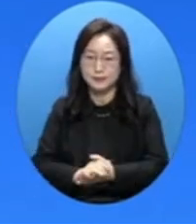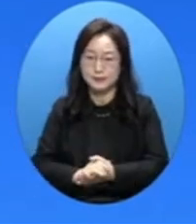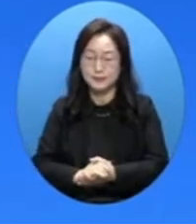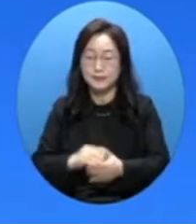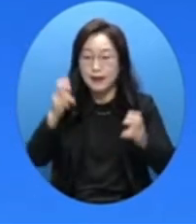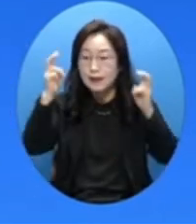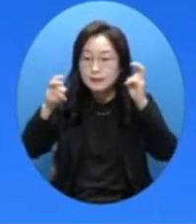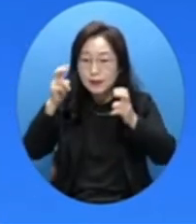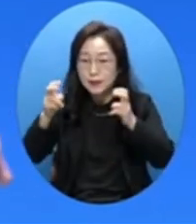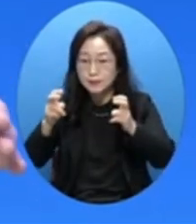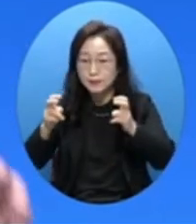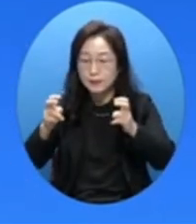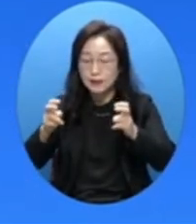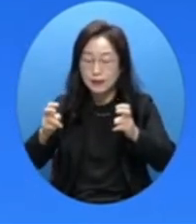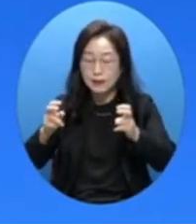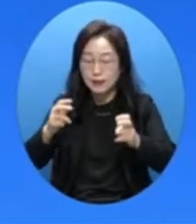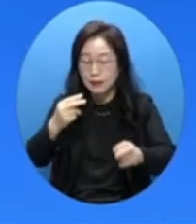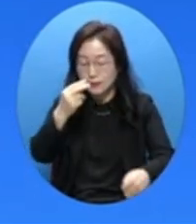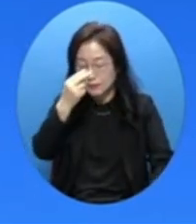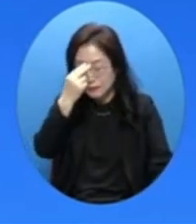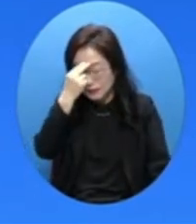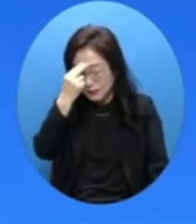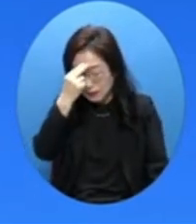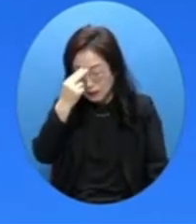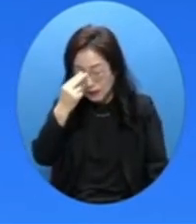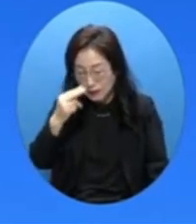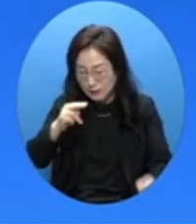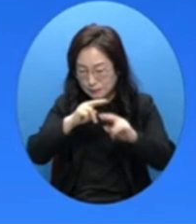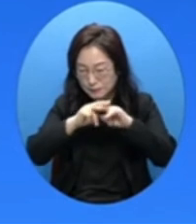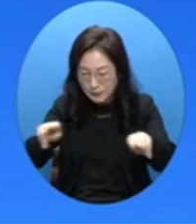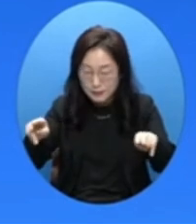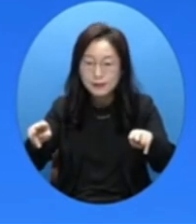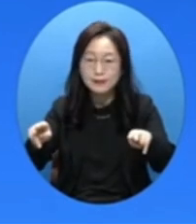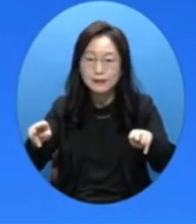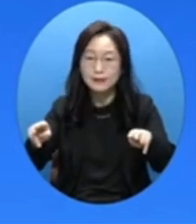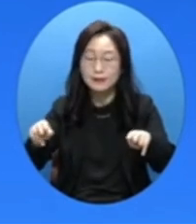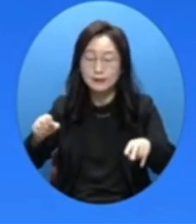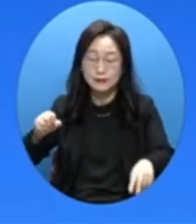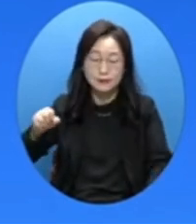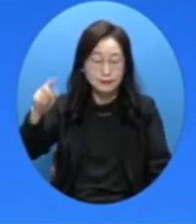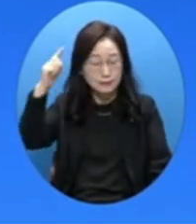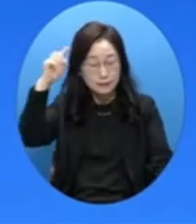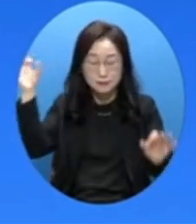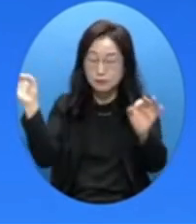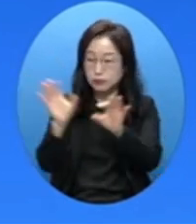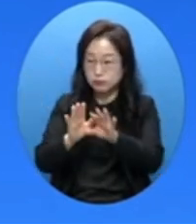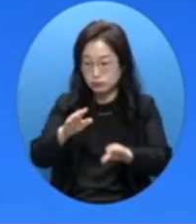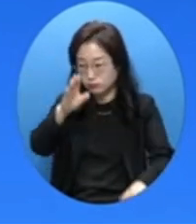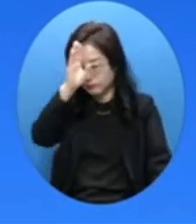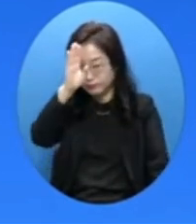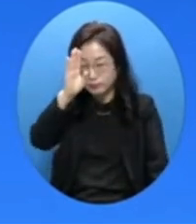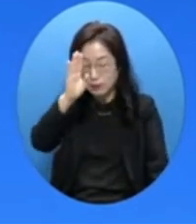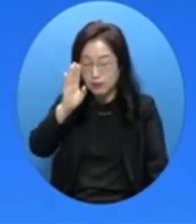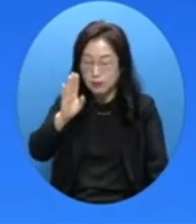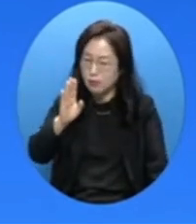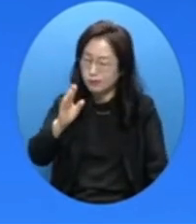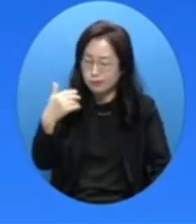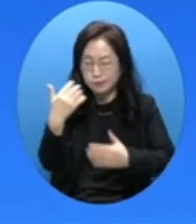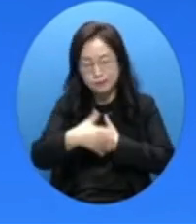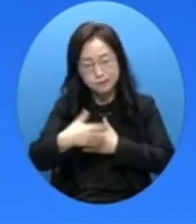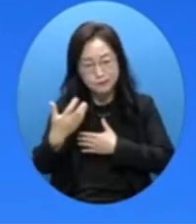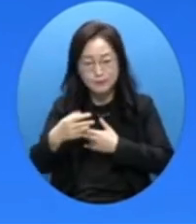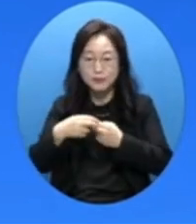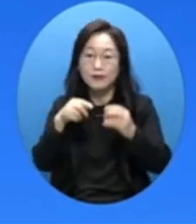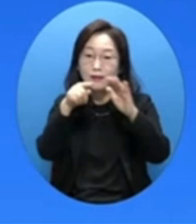사업이 어려워서 파탄 지경에 이르게 되고 갑자기 몸이 아파 병원에 가니까